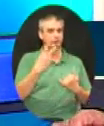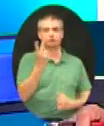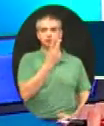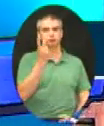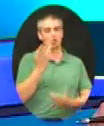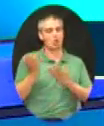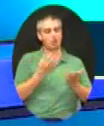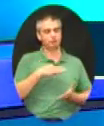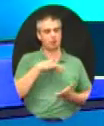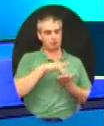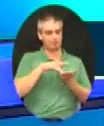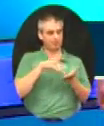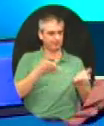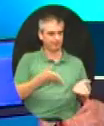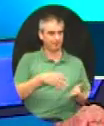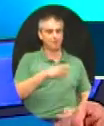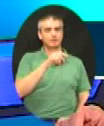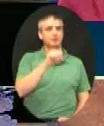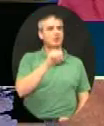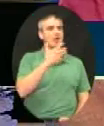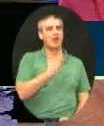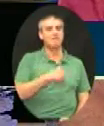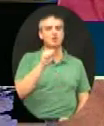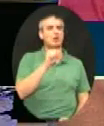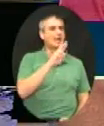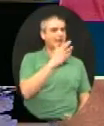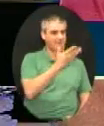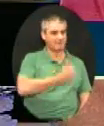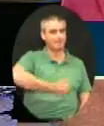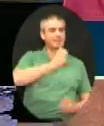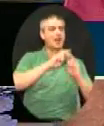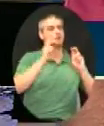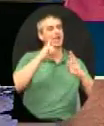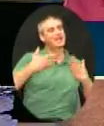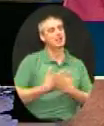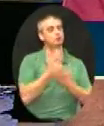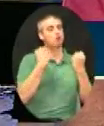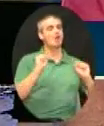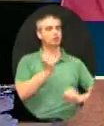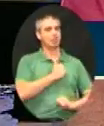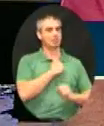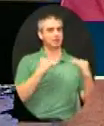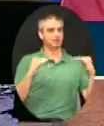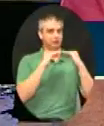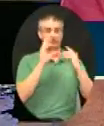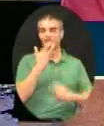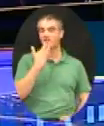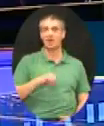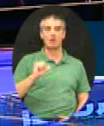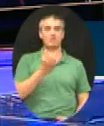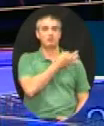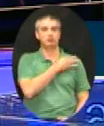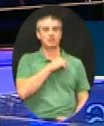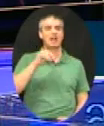שני אורחינו שנמצאים כאן באולפן, הרב אורי רגב, שלום לך אדוני. שלום רב. מנכ"ל עמותת חידוש לחופש דת ושוויון, והרב אלוף משנה